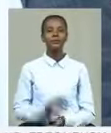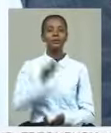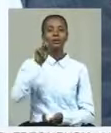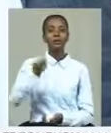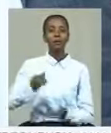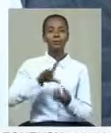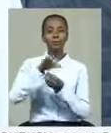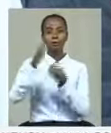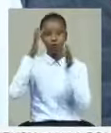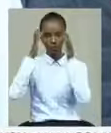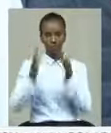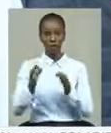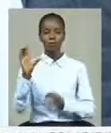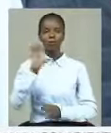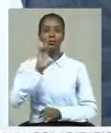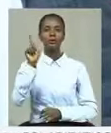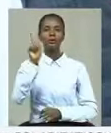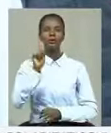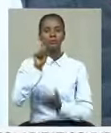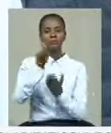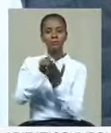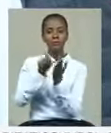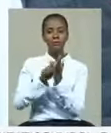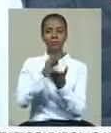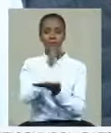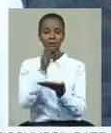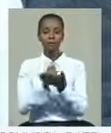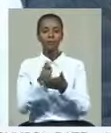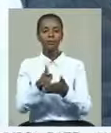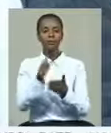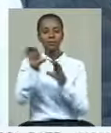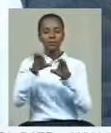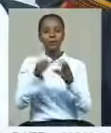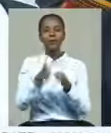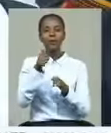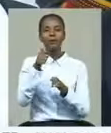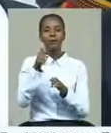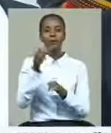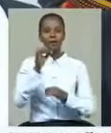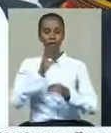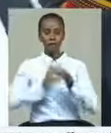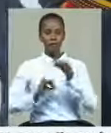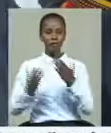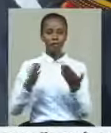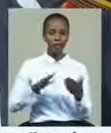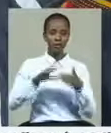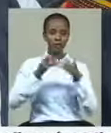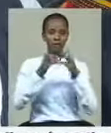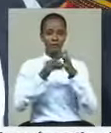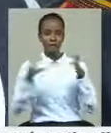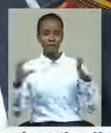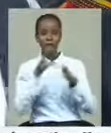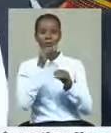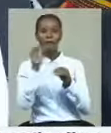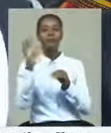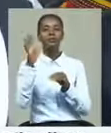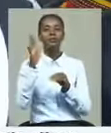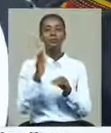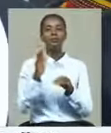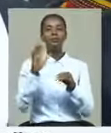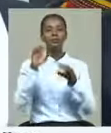የደቡብ ክልል ወሳኝ ኩነቶች ምዝገባ ኤጀንሲ ከሚያከናውናቸው ዋና ዋና ተግባራት ልደት፣ ሞት፣ ፍቺና የመሳሰሉት